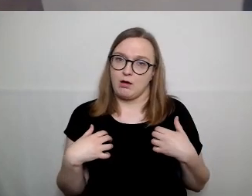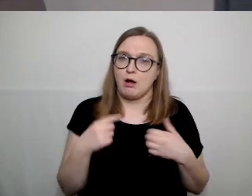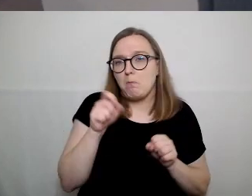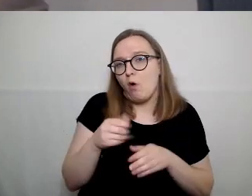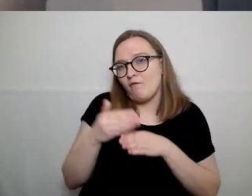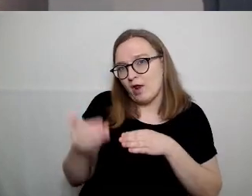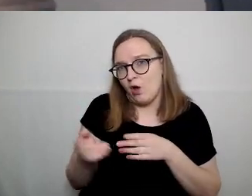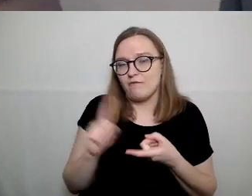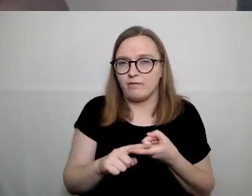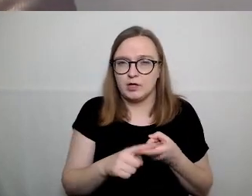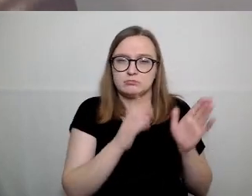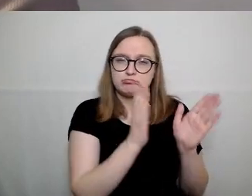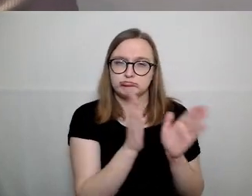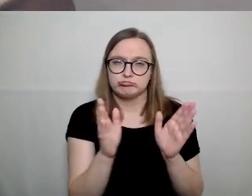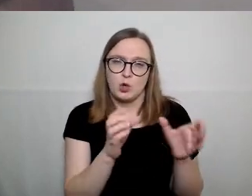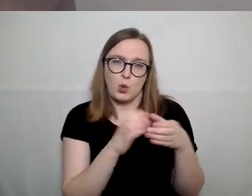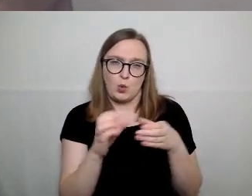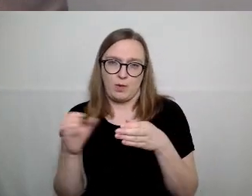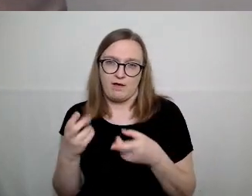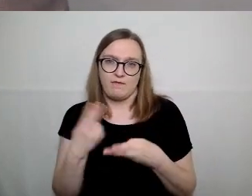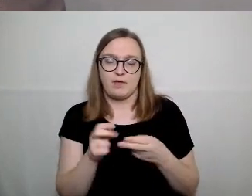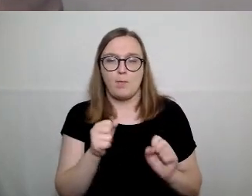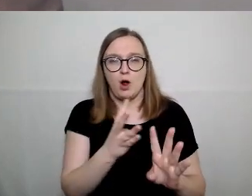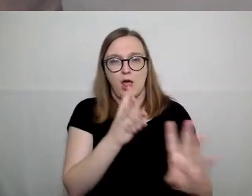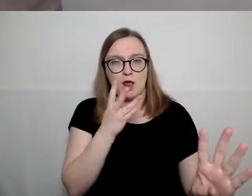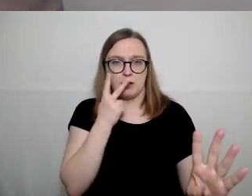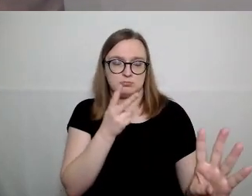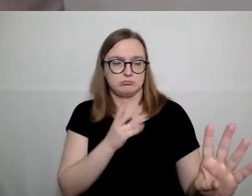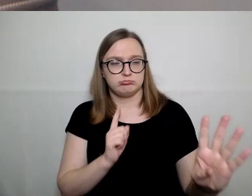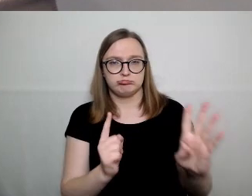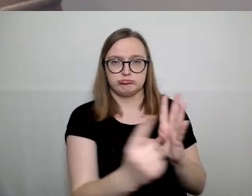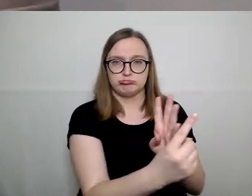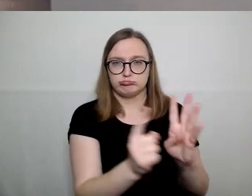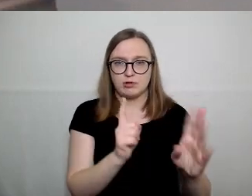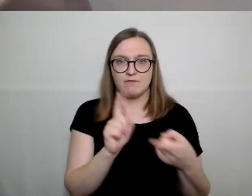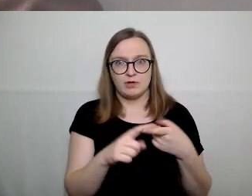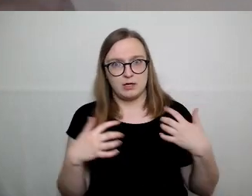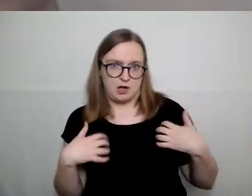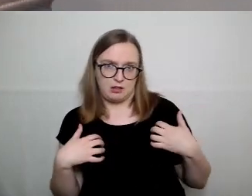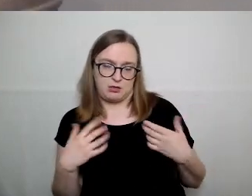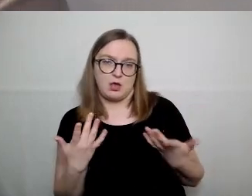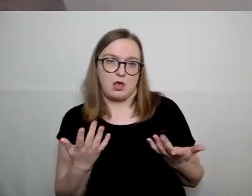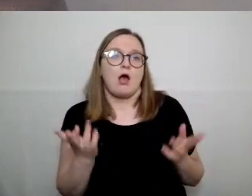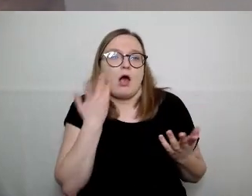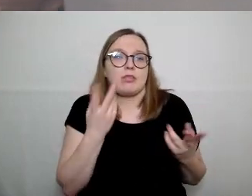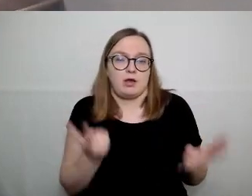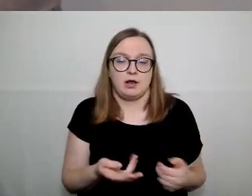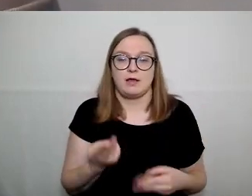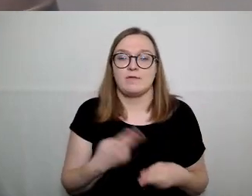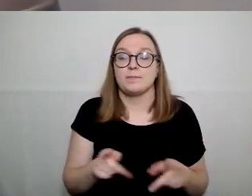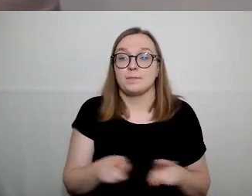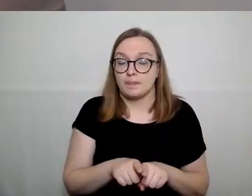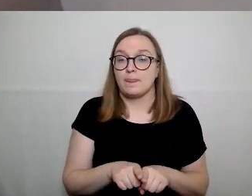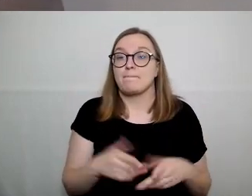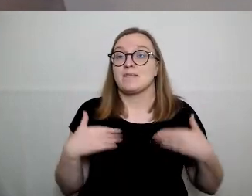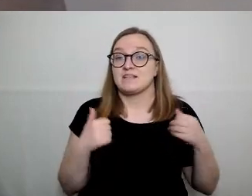ir atlaisvintų eilės į ligoninės. Kitas dalykas, ligoninės nėra tik ligoninės, sveikatos sistema nėra tik ligoninės ir mūsų šūkis yra,